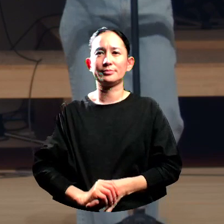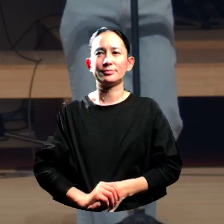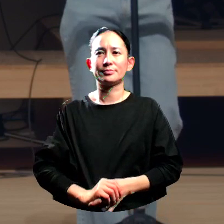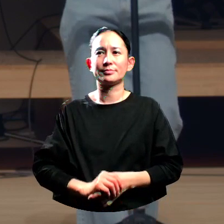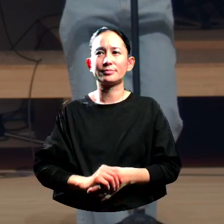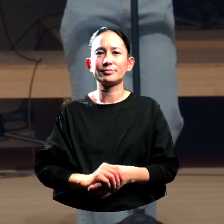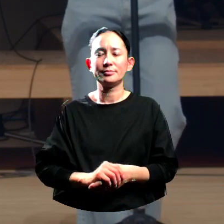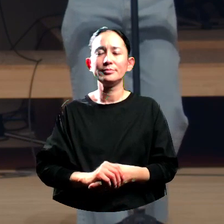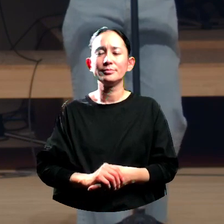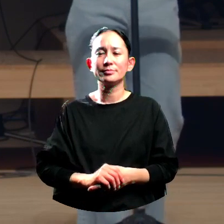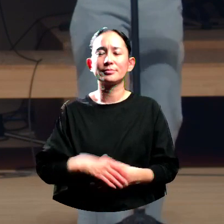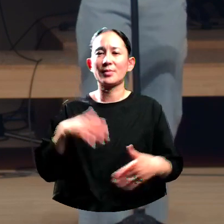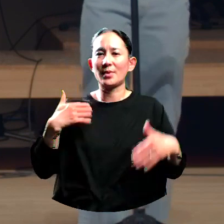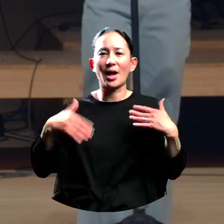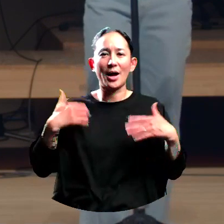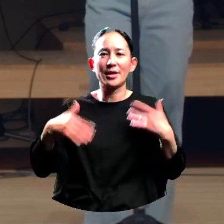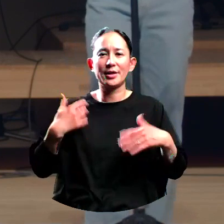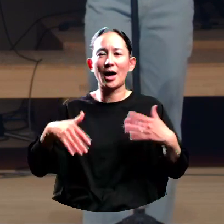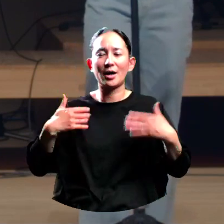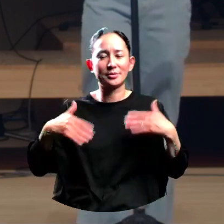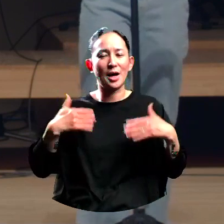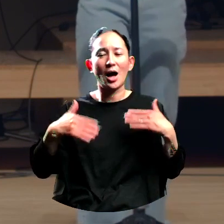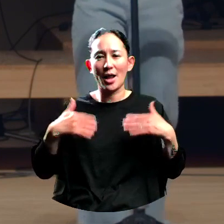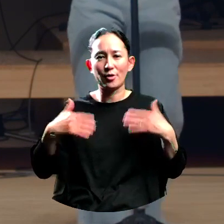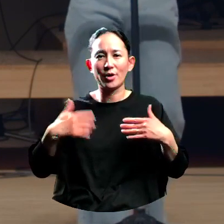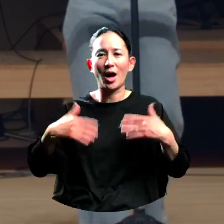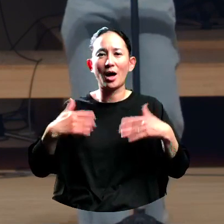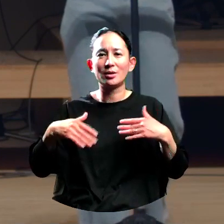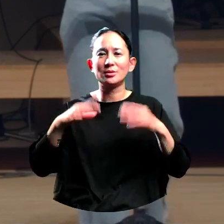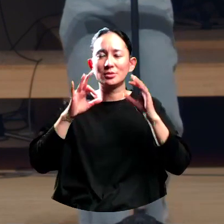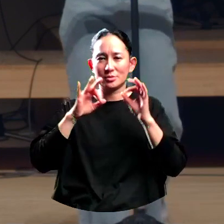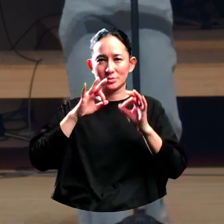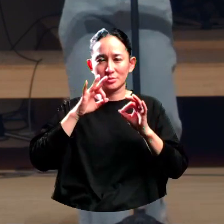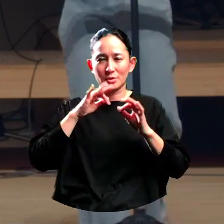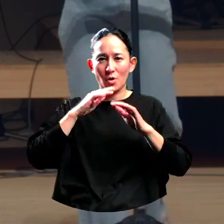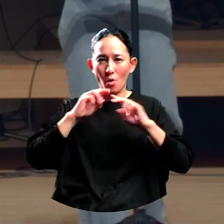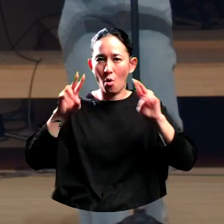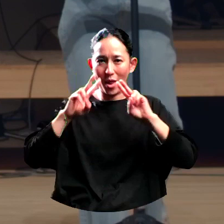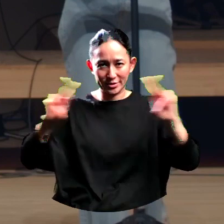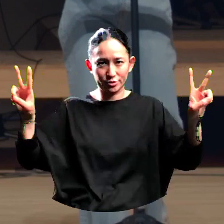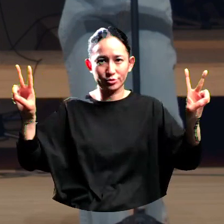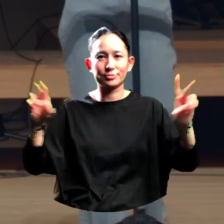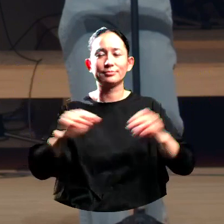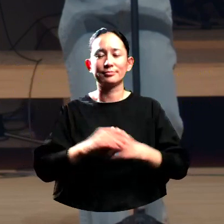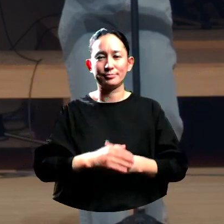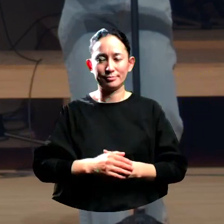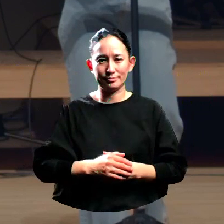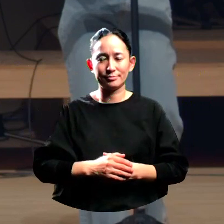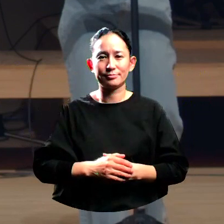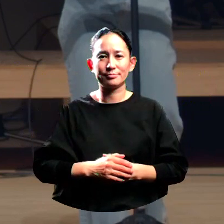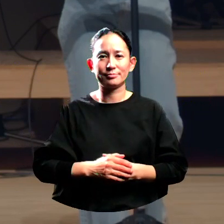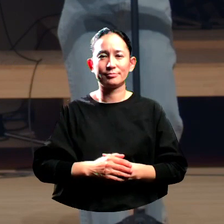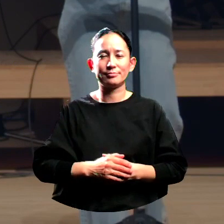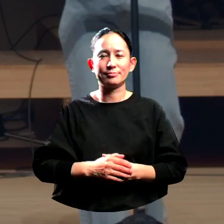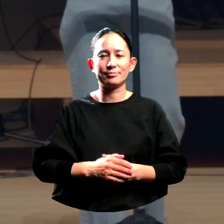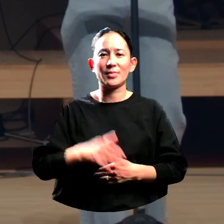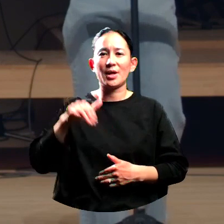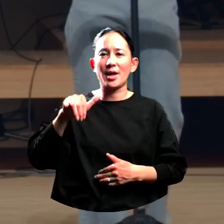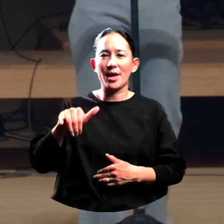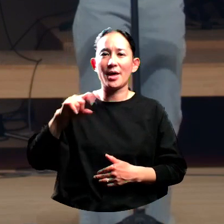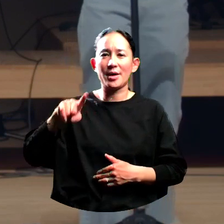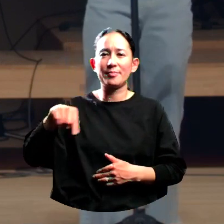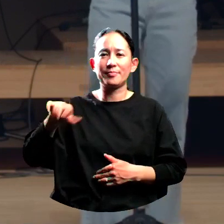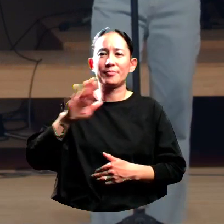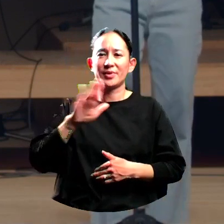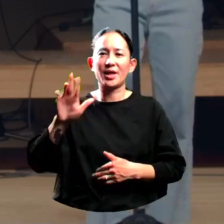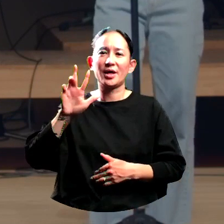is actually written to be sung in the Easter season, not Christmas. ヘンデルがこの